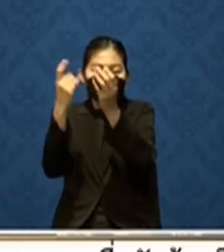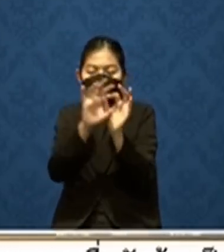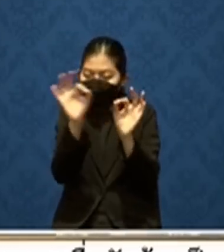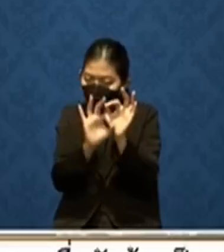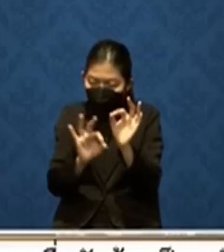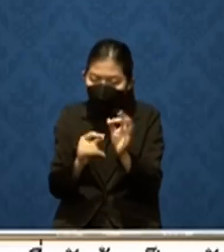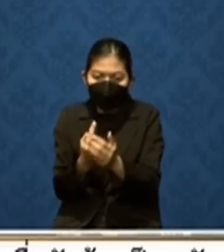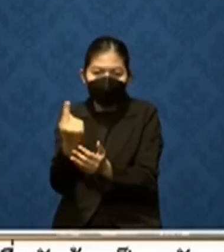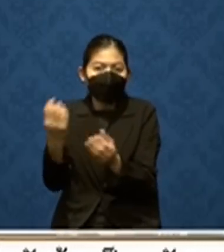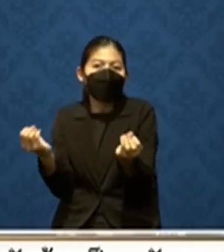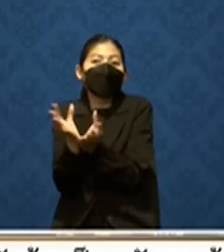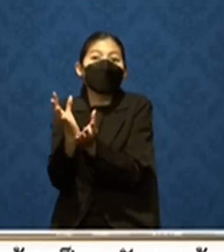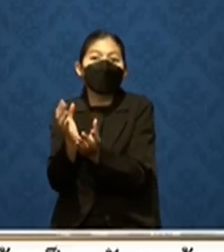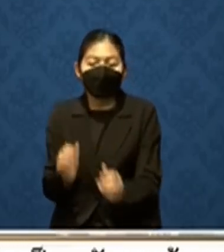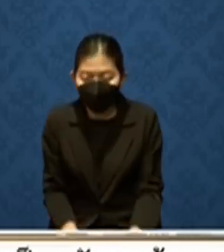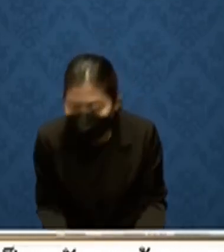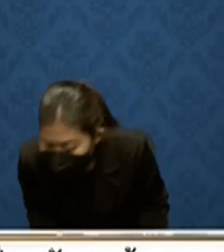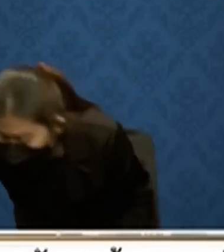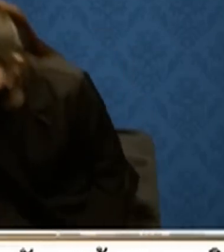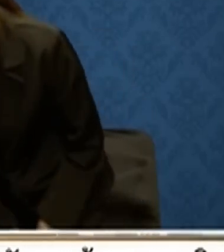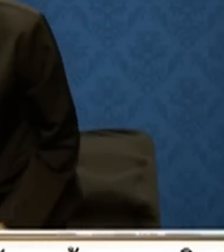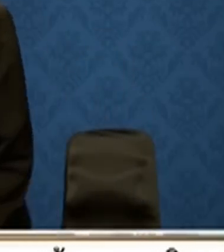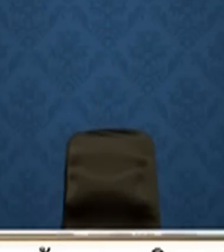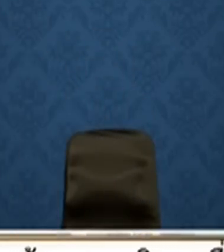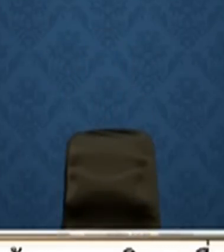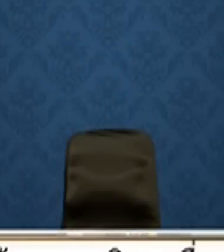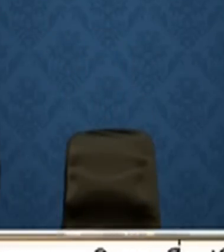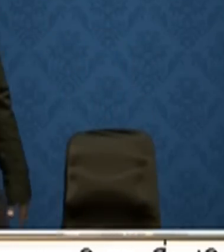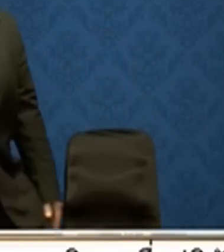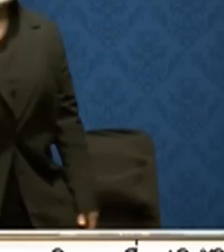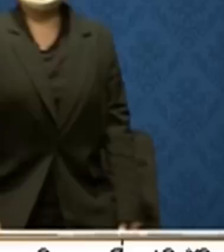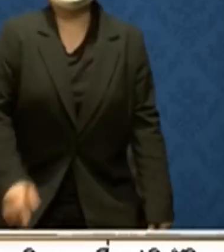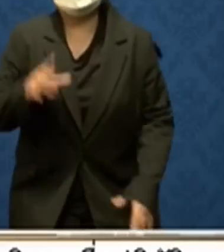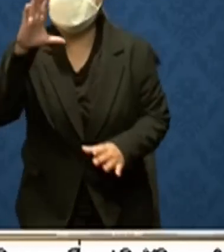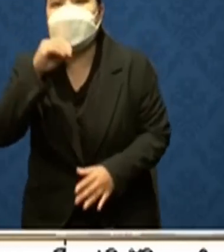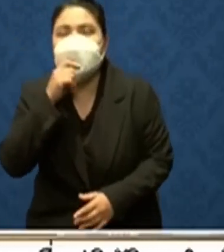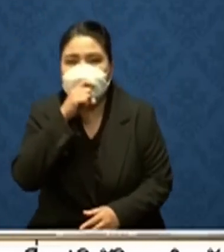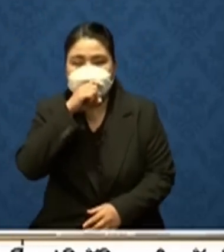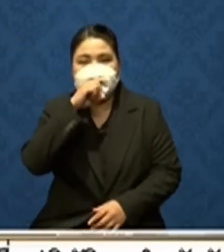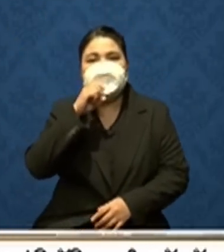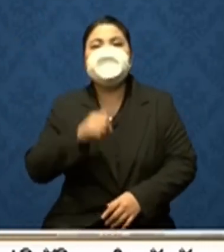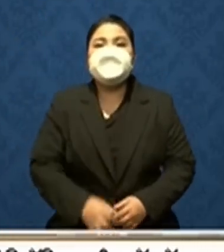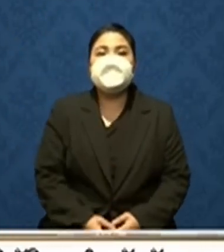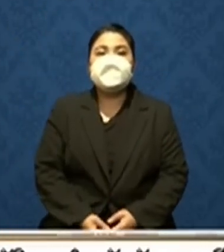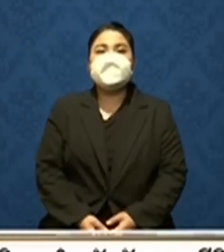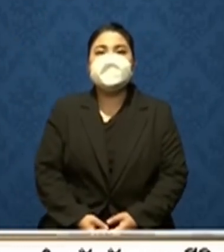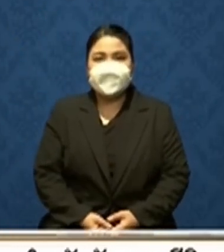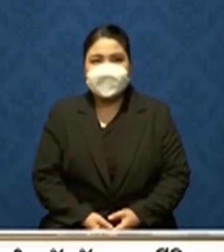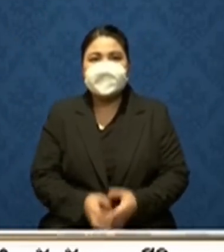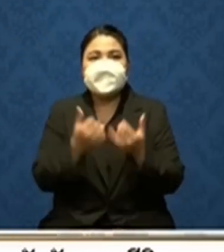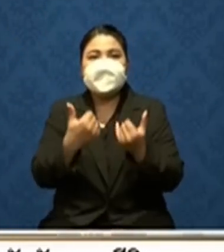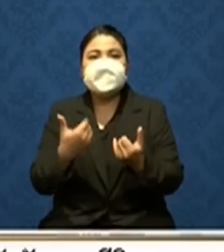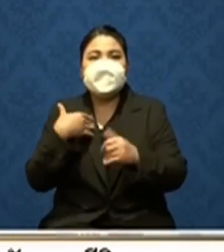เดียวแม่ทำไรพักกันมึงพ่อท่านคิดว่าเป็นพรรคการเมืองของคนคนเดียวกันนั้นรับ